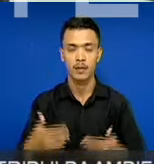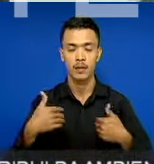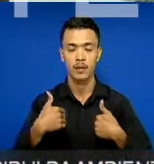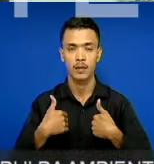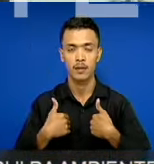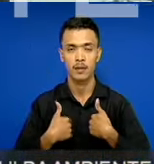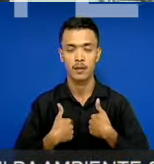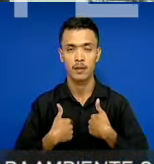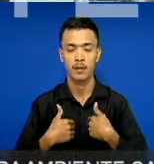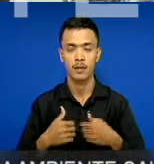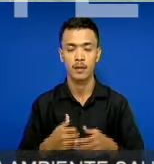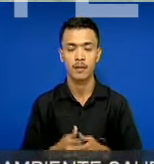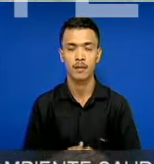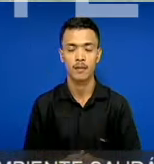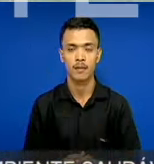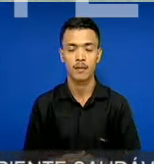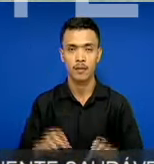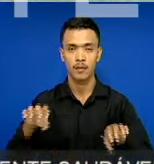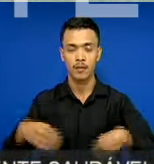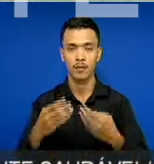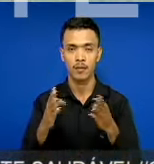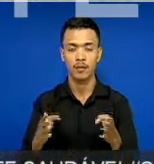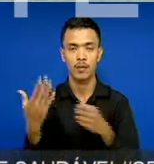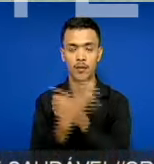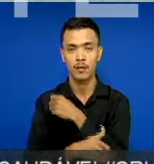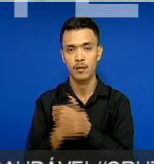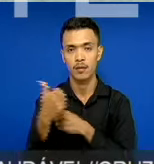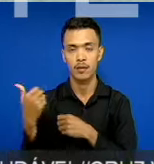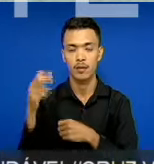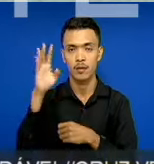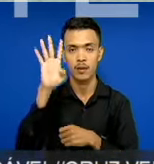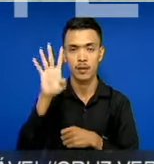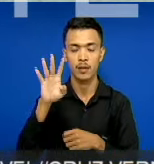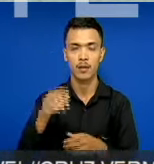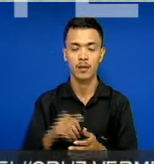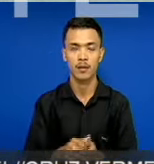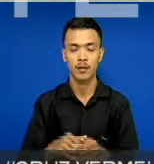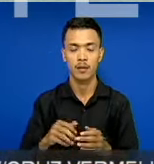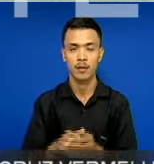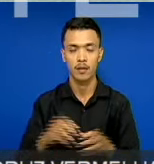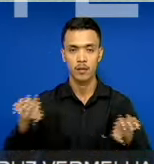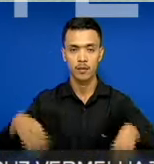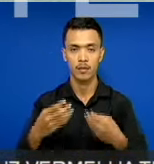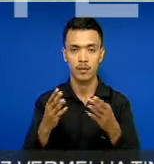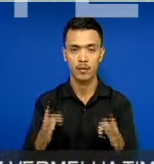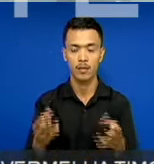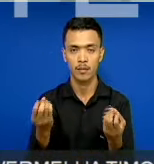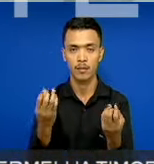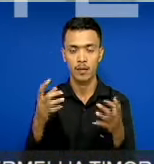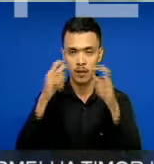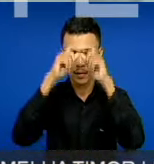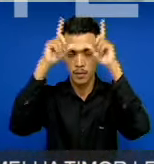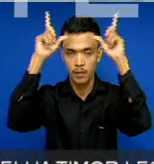isit transero, ia teknik naik hat, engineer Timor One naik tolu, ho trabalhador mesak kita Timor One hotel.